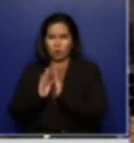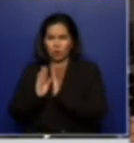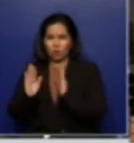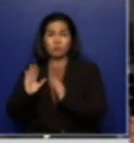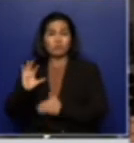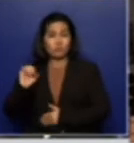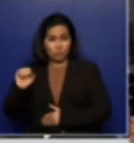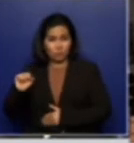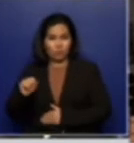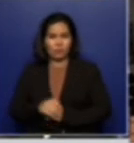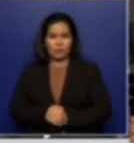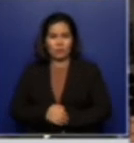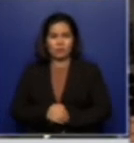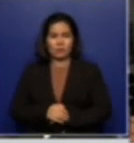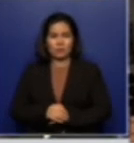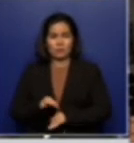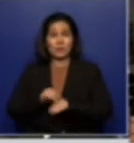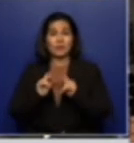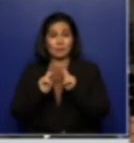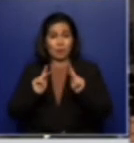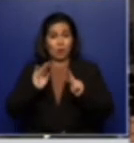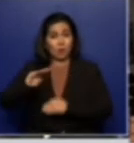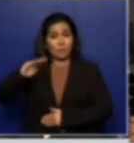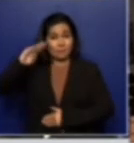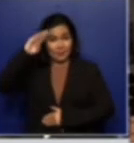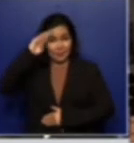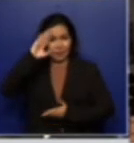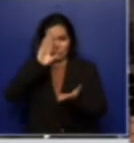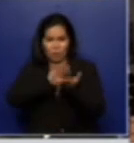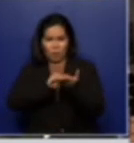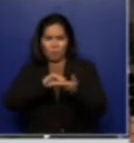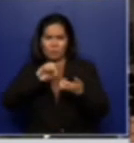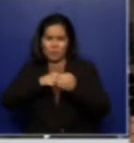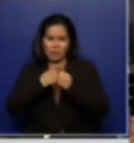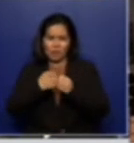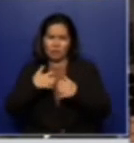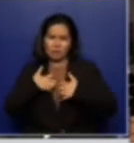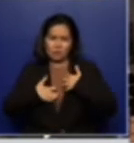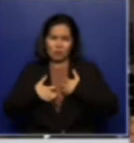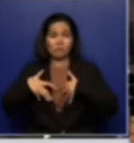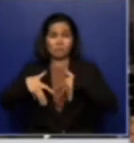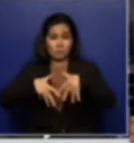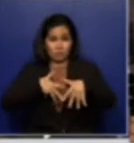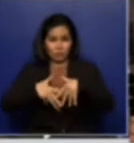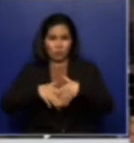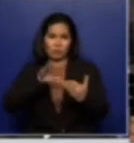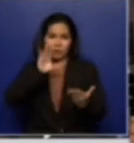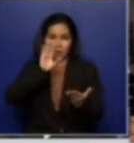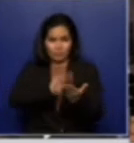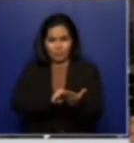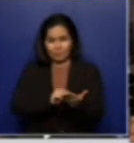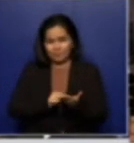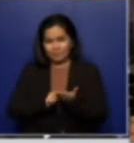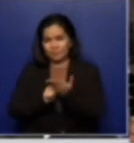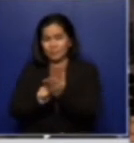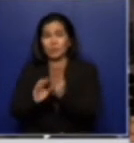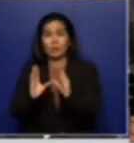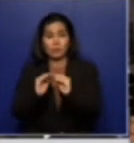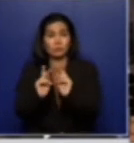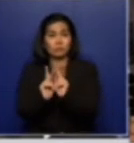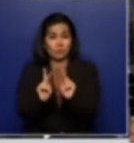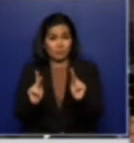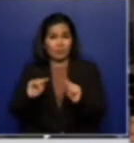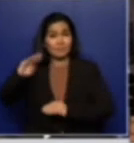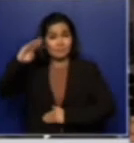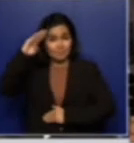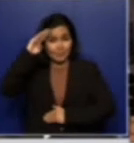านเป็นกรรมธิการการทหารได้นำเรื่องเดือดร้อนของพี่น้องประชาชนชาวตำบลหนองสลายเข้าสู่ห้องกรรมธิการการท